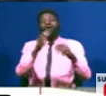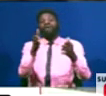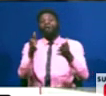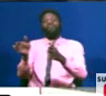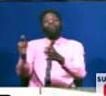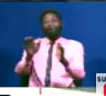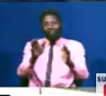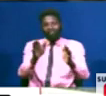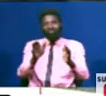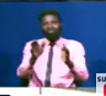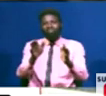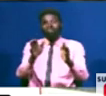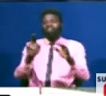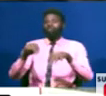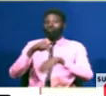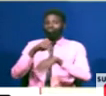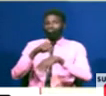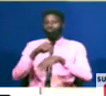viwango mbalimbali.